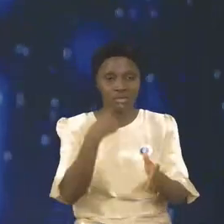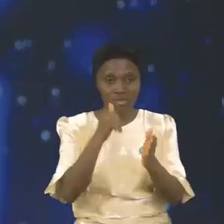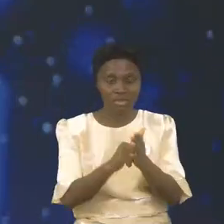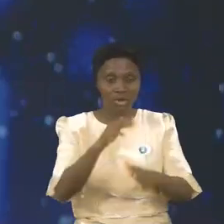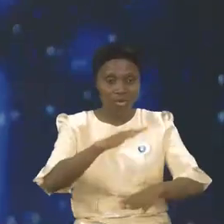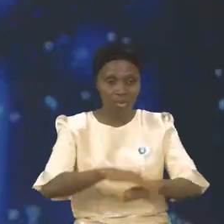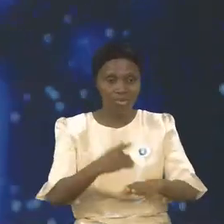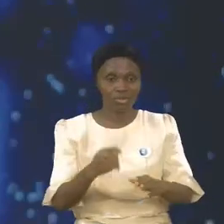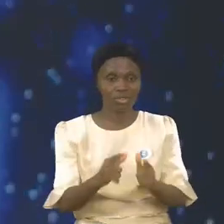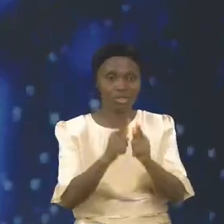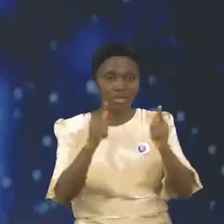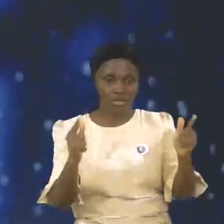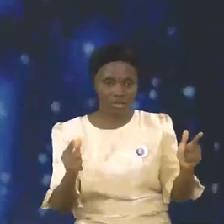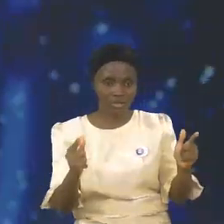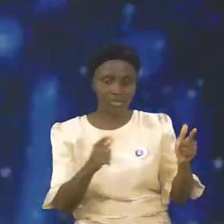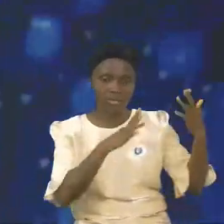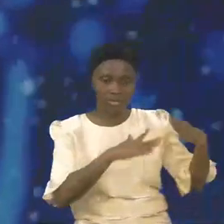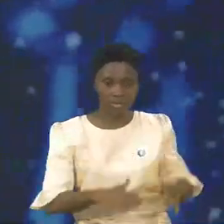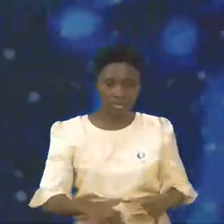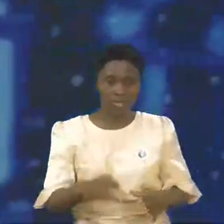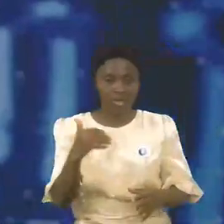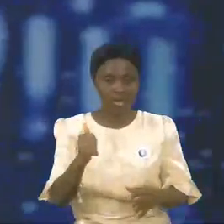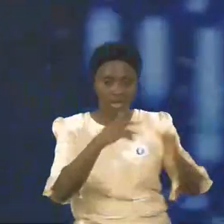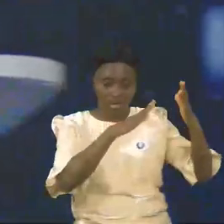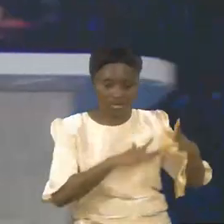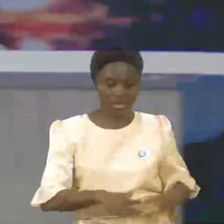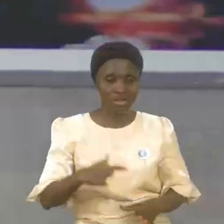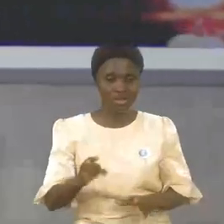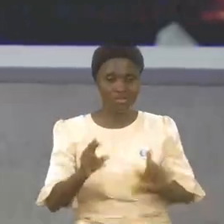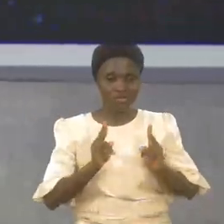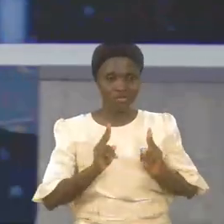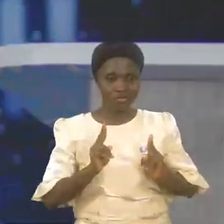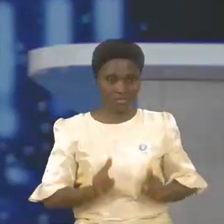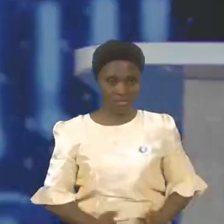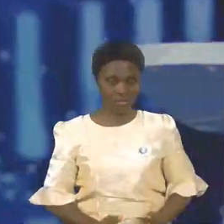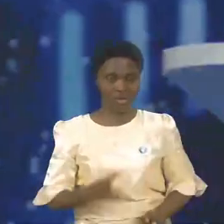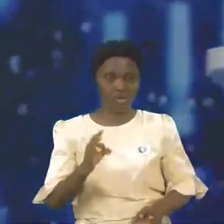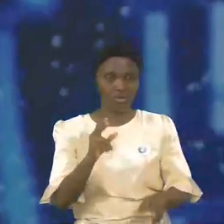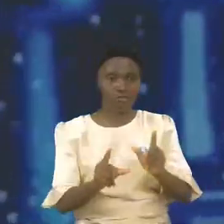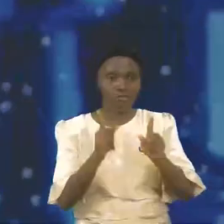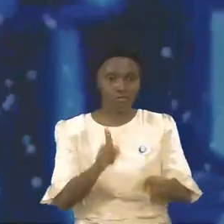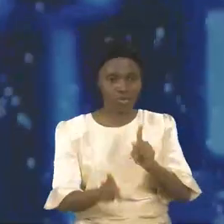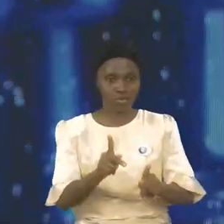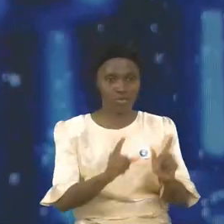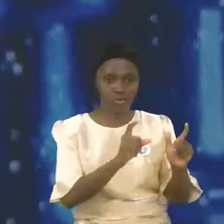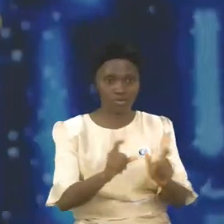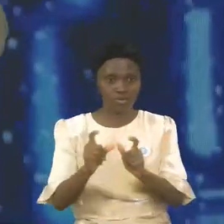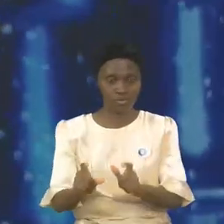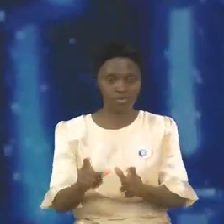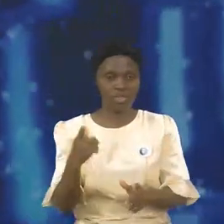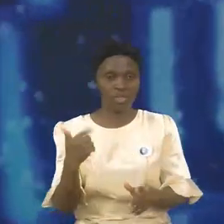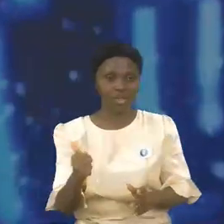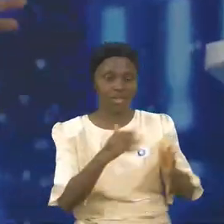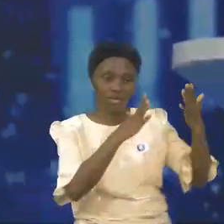pouvoir l'emporter sur l'autre et rayer et c'est dit que cela fuirruption sur la Grande Mère sur la grande mère